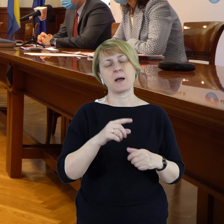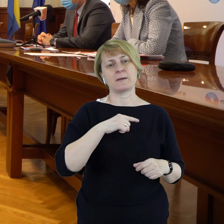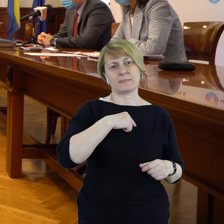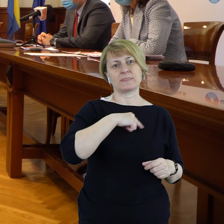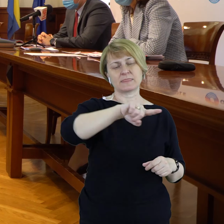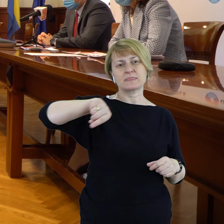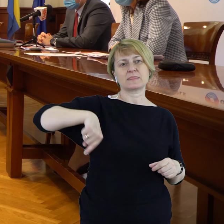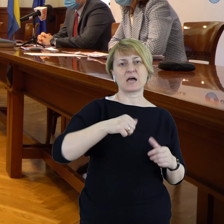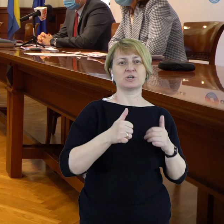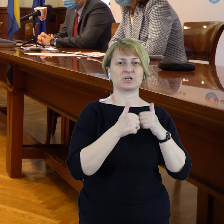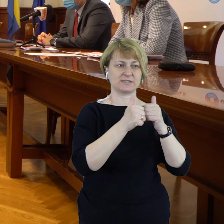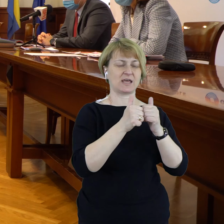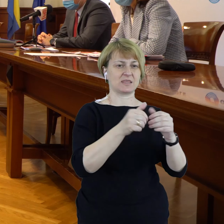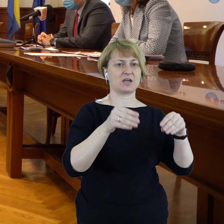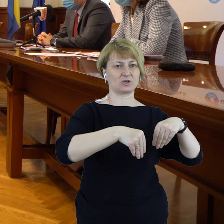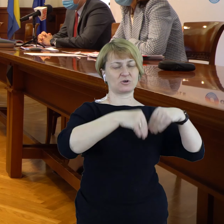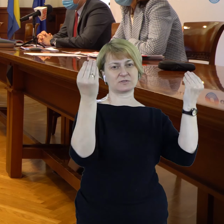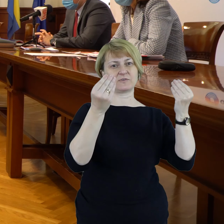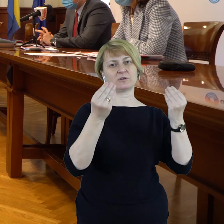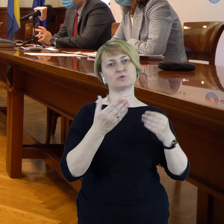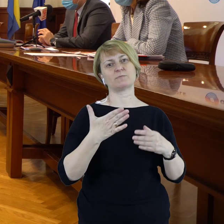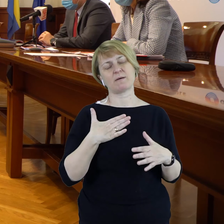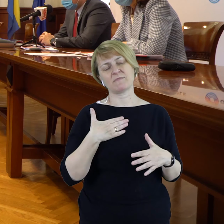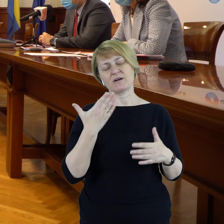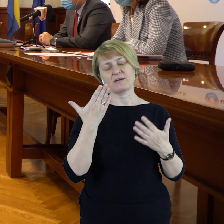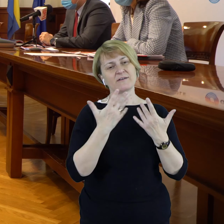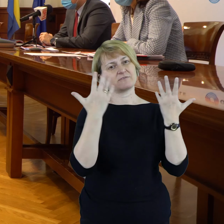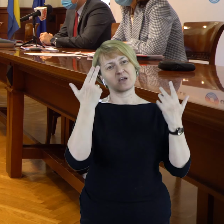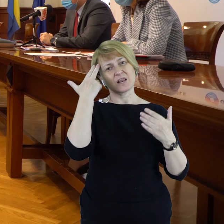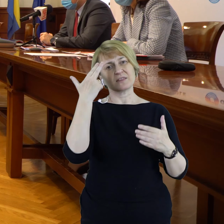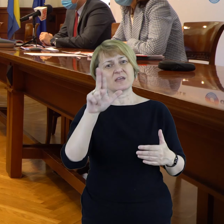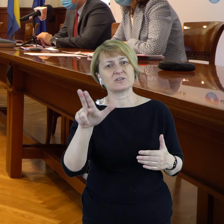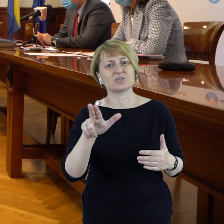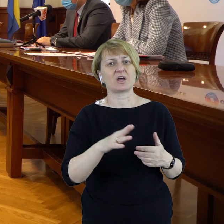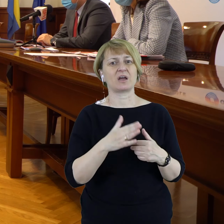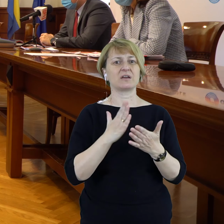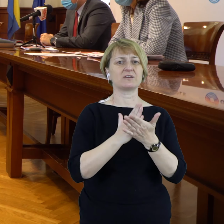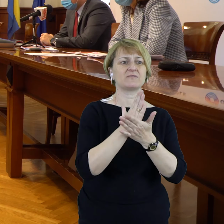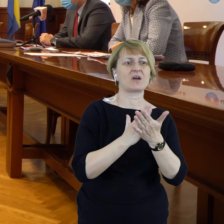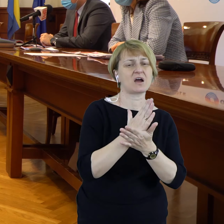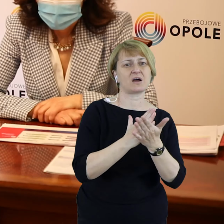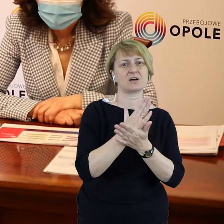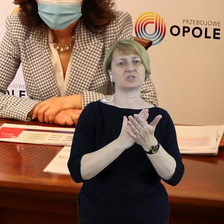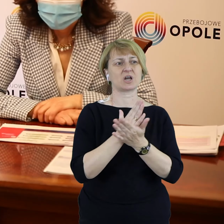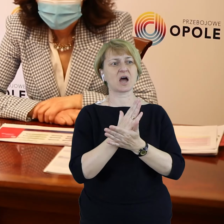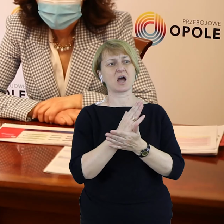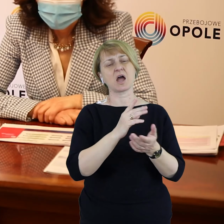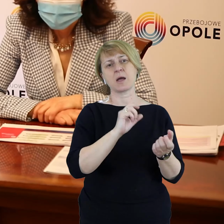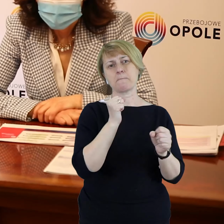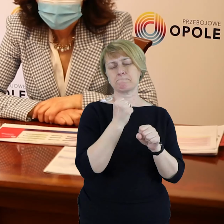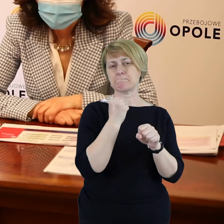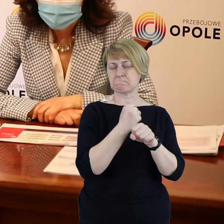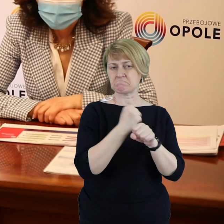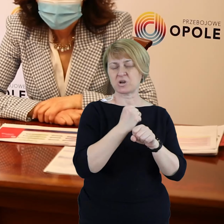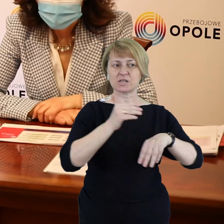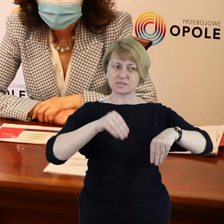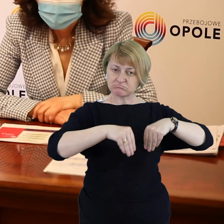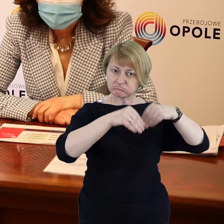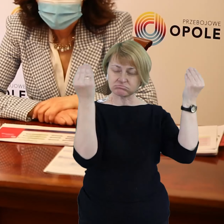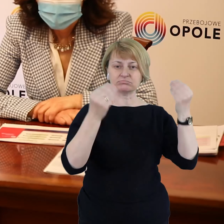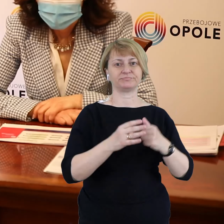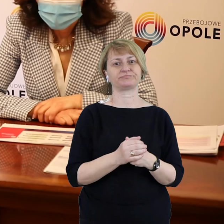mnie to zaawansowanie tego zadania. Wiele, wiele nadziei z tym zadaniem wiążemy. Mówiłem o nich nieraz i tempo prac